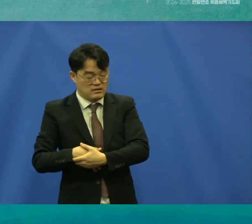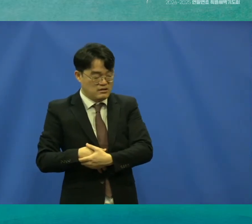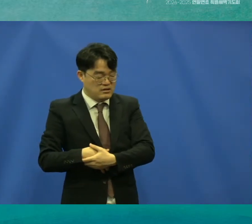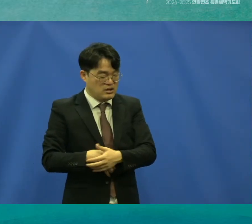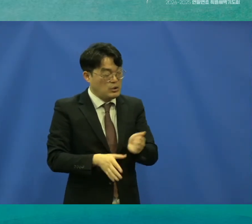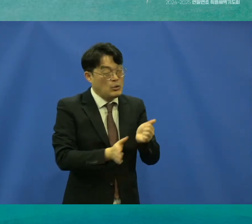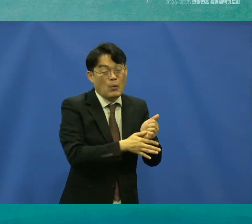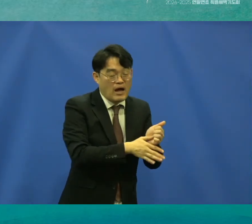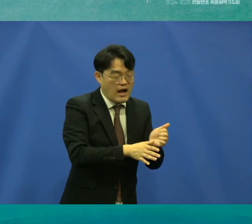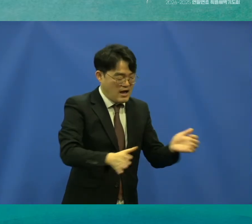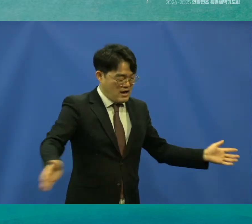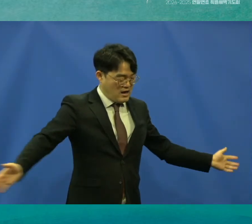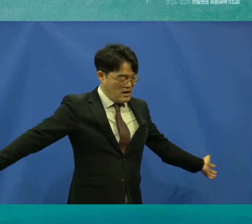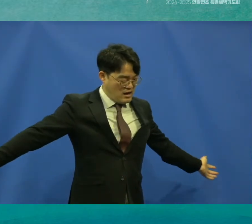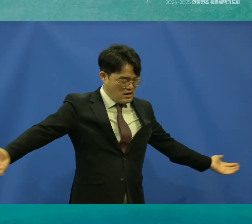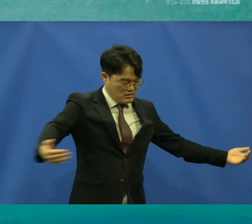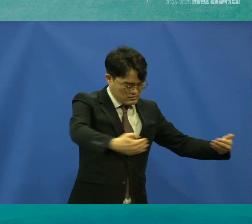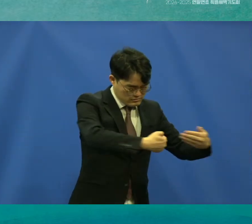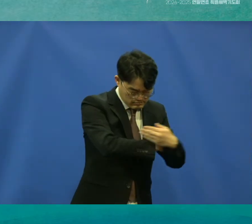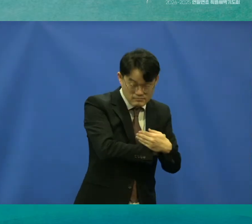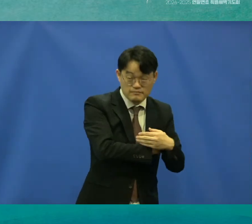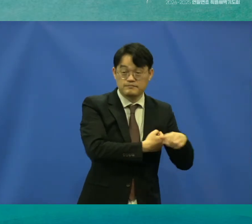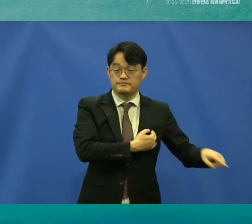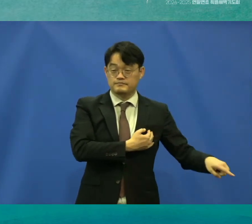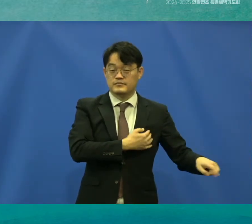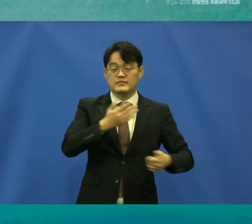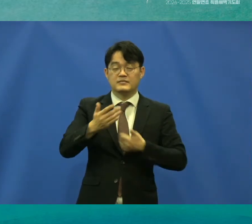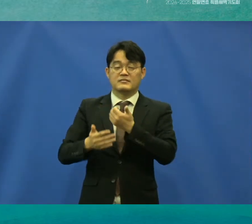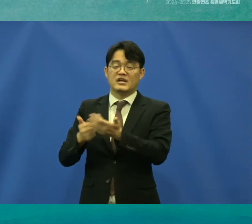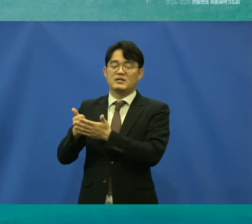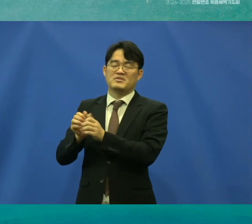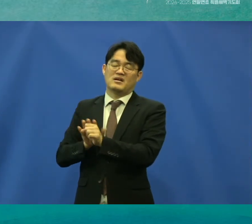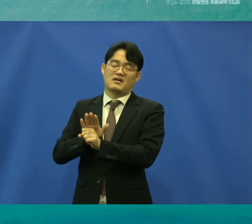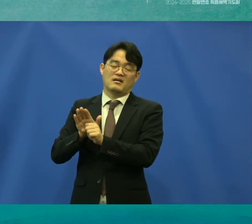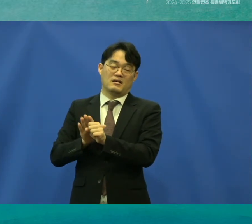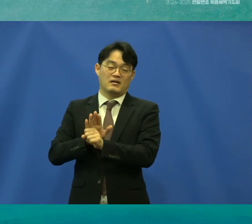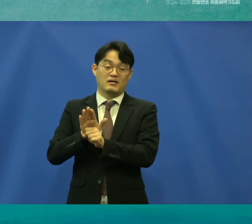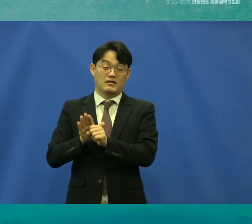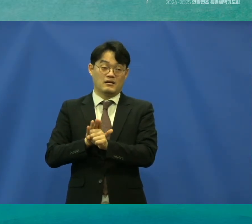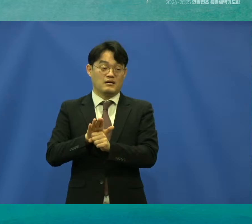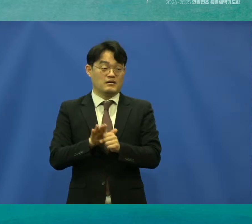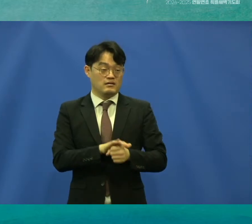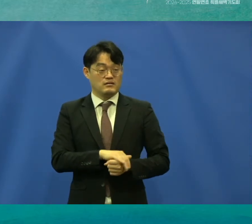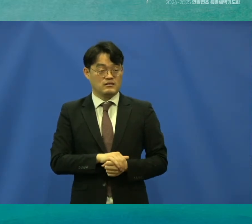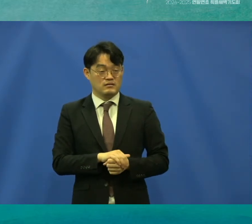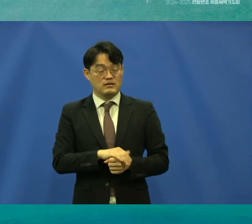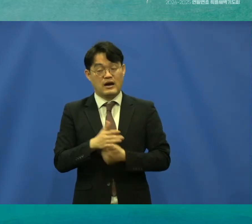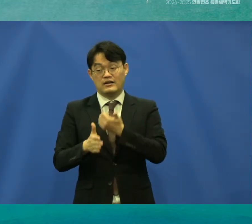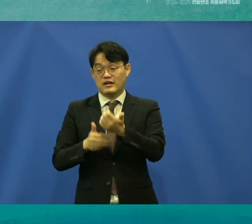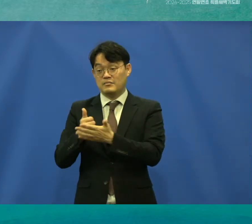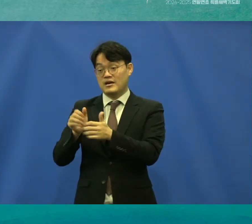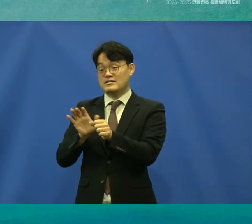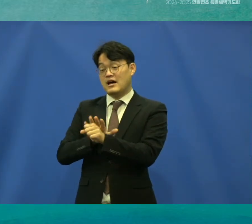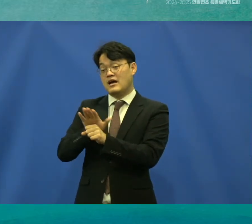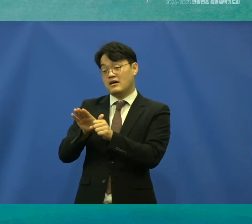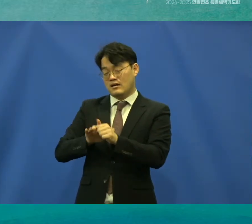그 하나님의 사랑이 얼마나 큰지 몰라. 그 사랑의 품에 품겨지지 않을 게 없어.